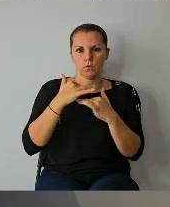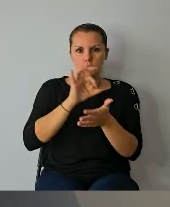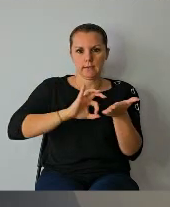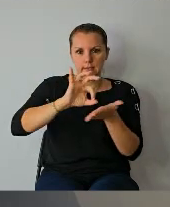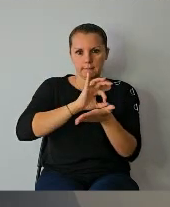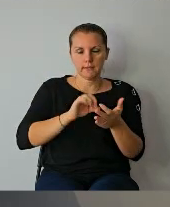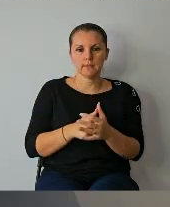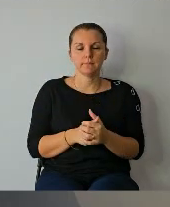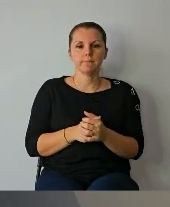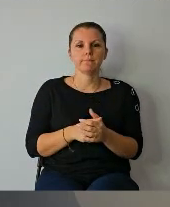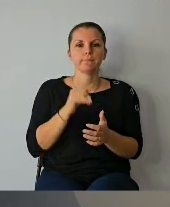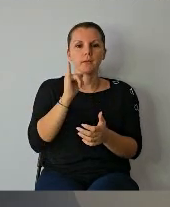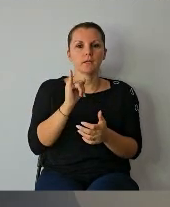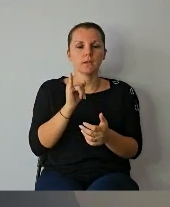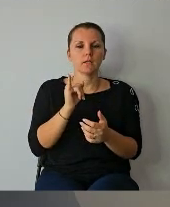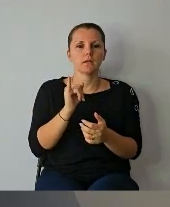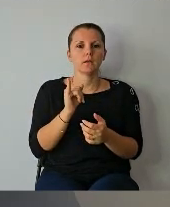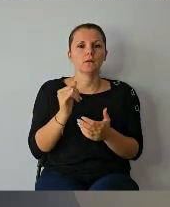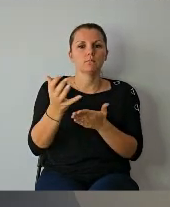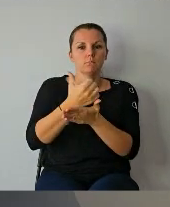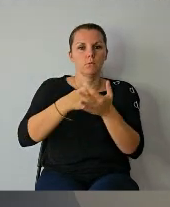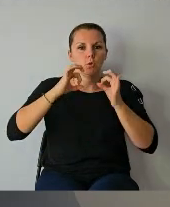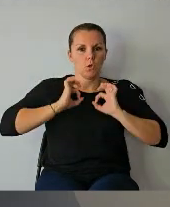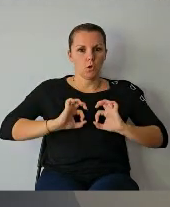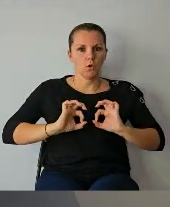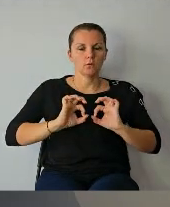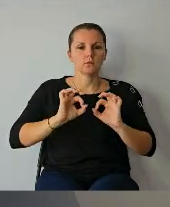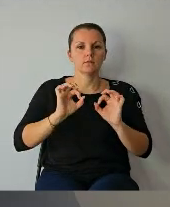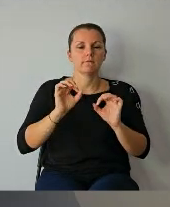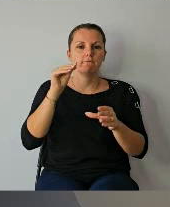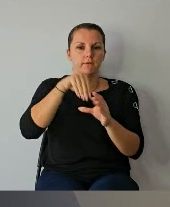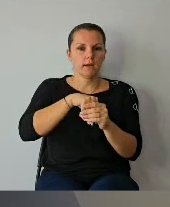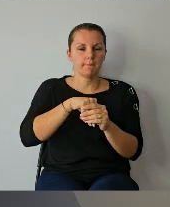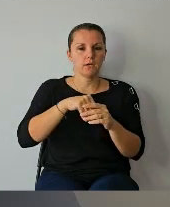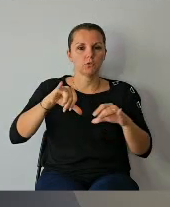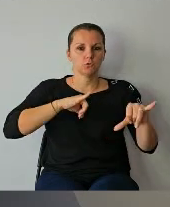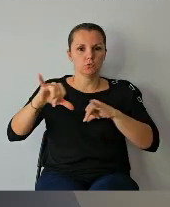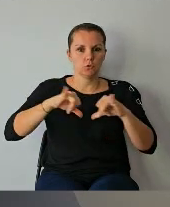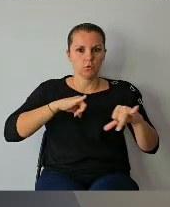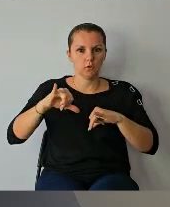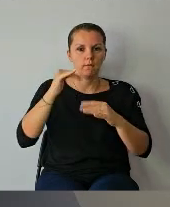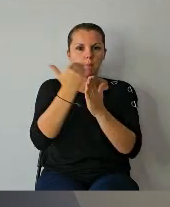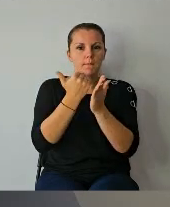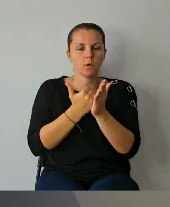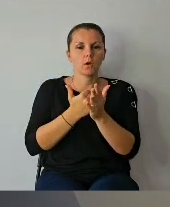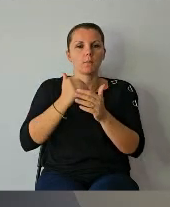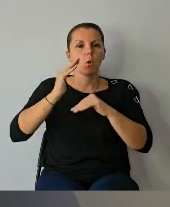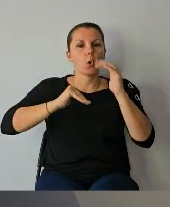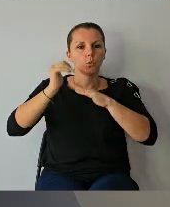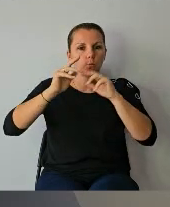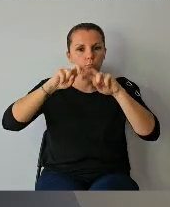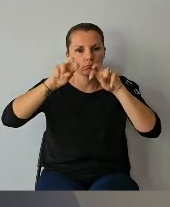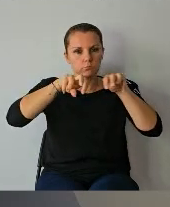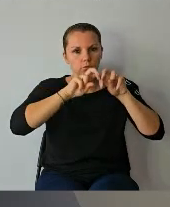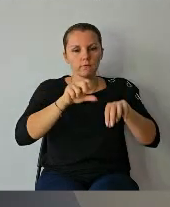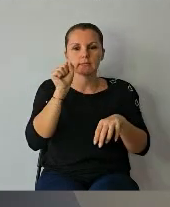wkładu własnego oraz dochody z tytułu dofinansowania w ramach rządowego programu odbudowy zabytków pozyskane